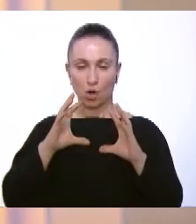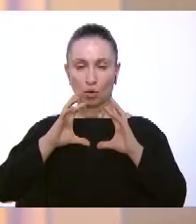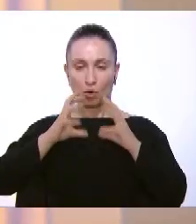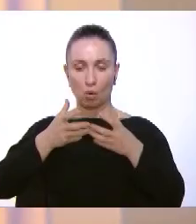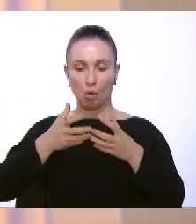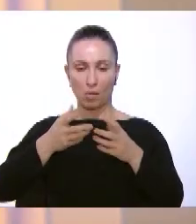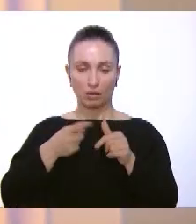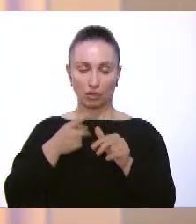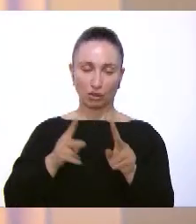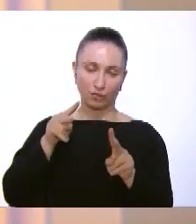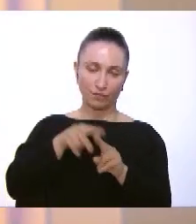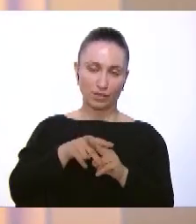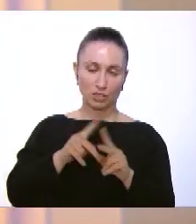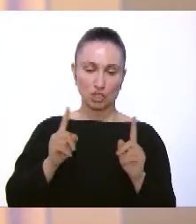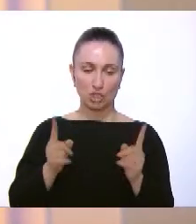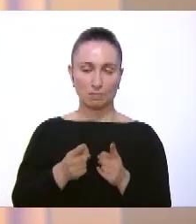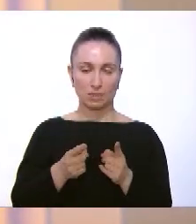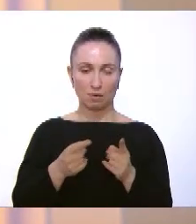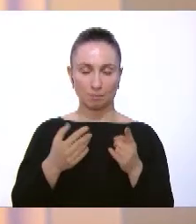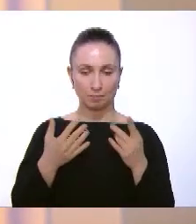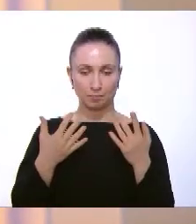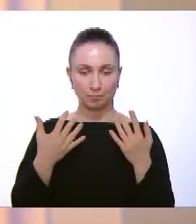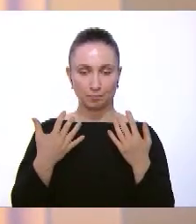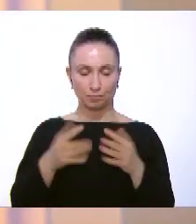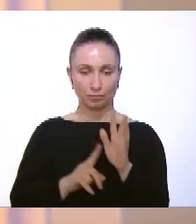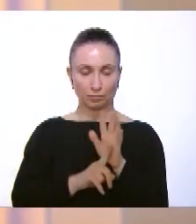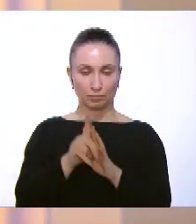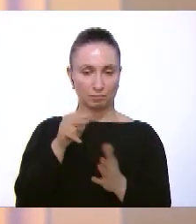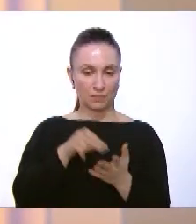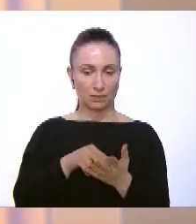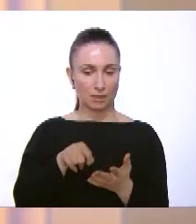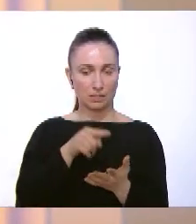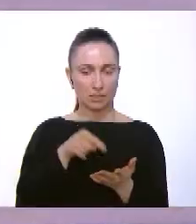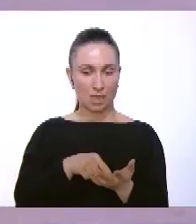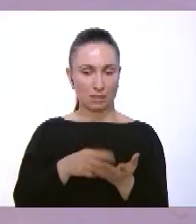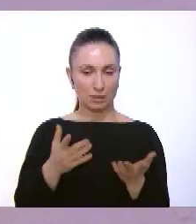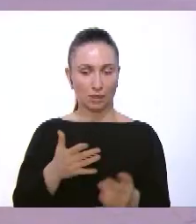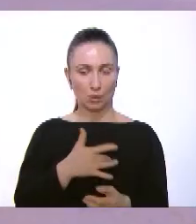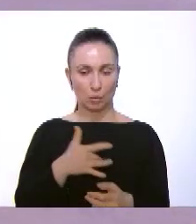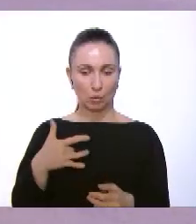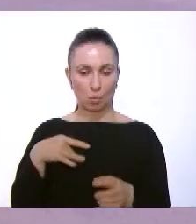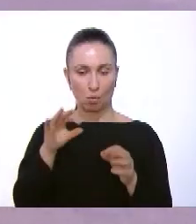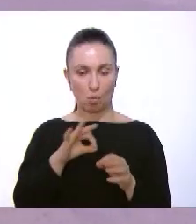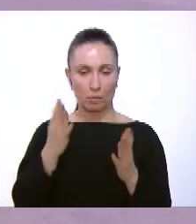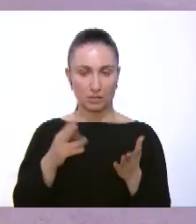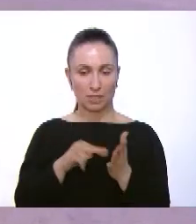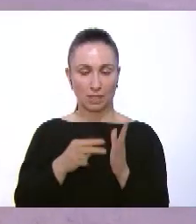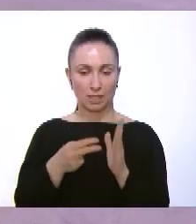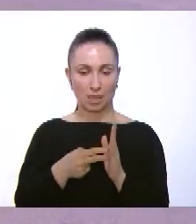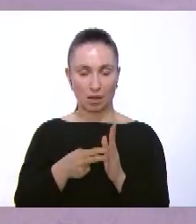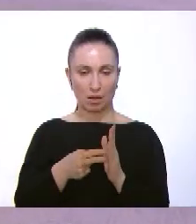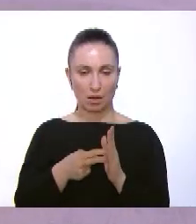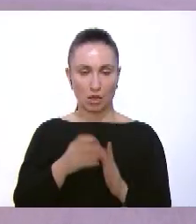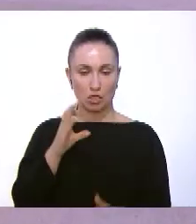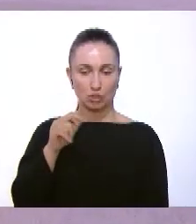გლობალური ტვირთის შემცირებაზე დადგა საკითხი ტუბერკულოზისა და სტრატეგია